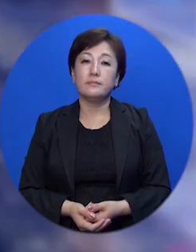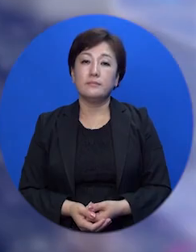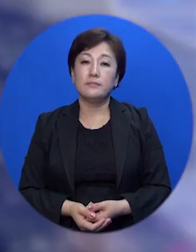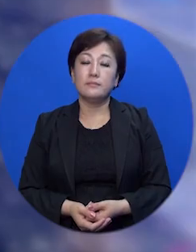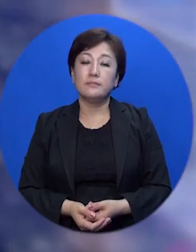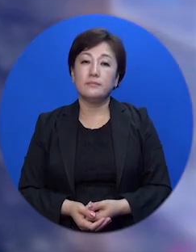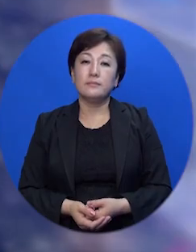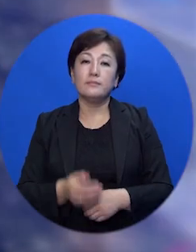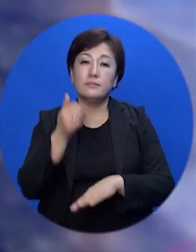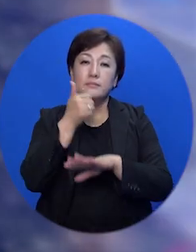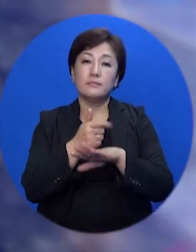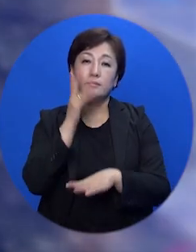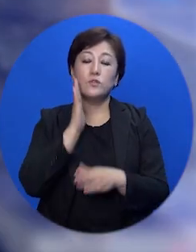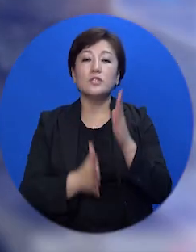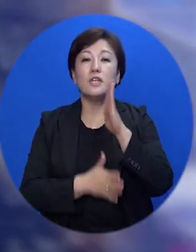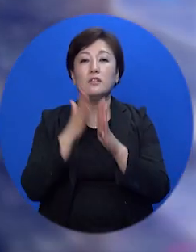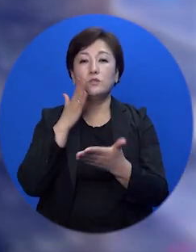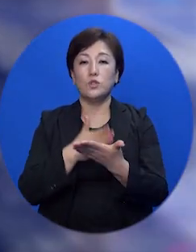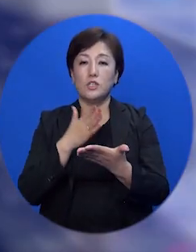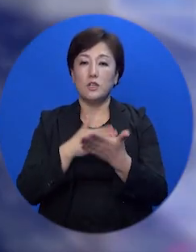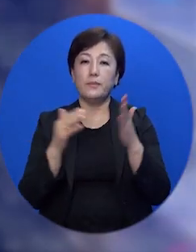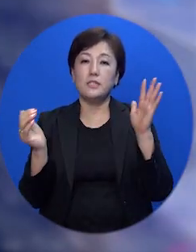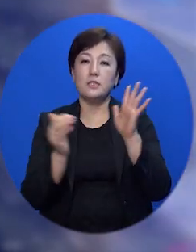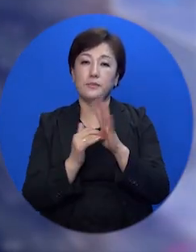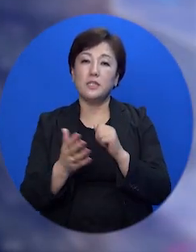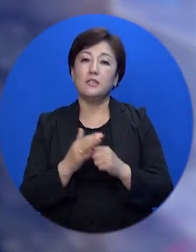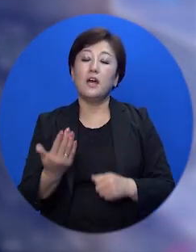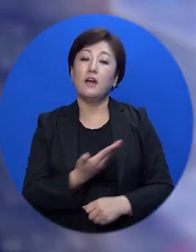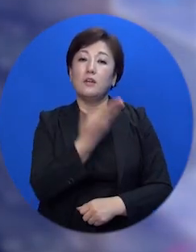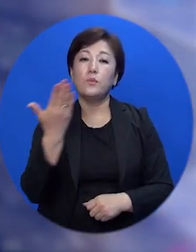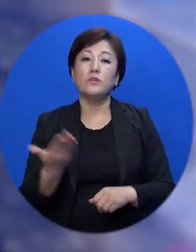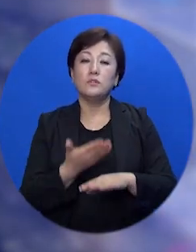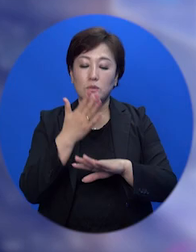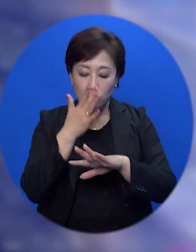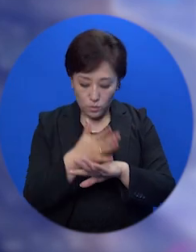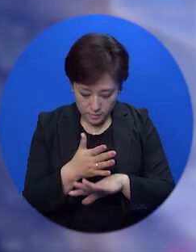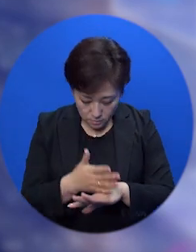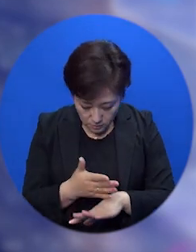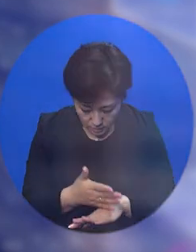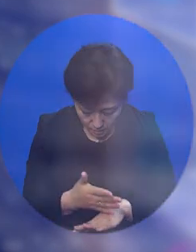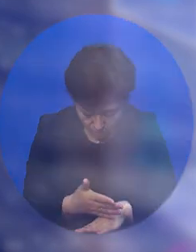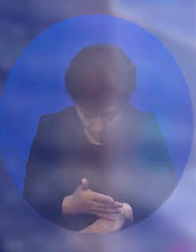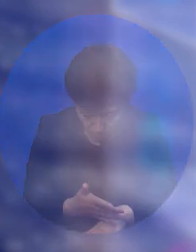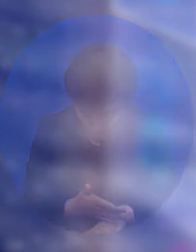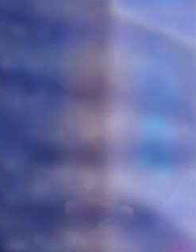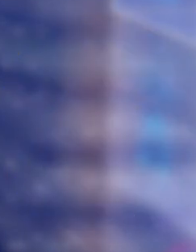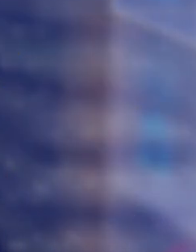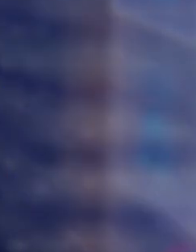이상으로 울산 시정 뉴스 마칩니다. 시청해주신 여러분, 고맙습니다.